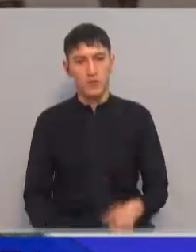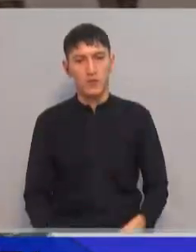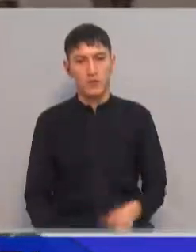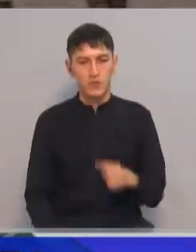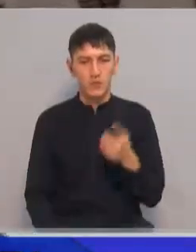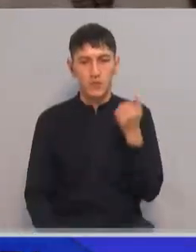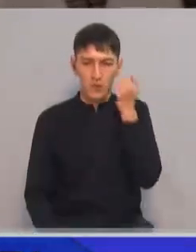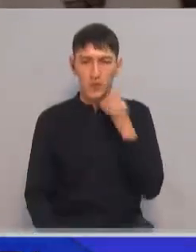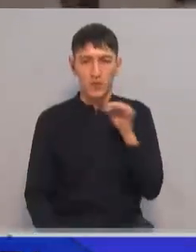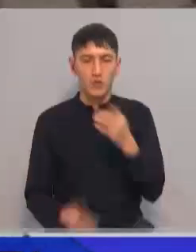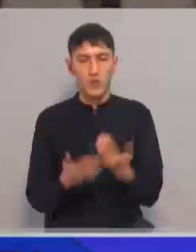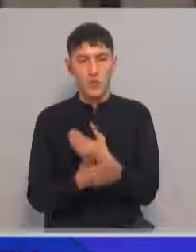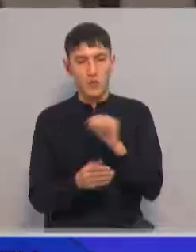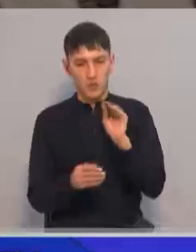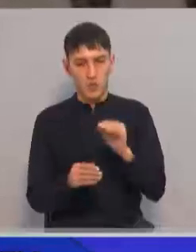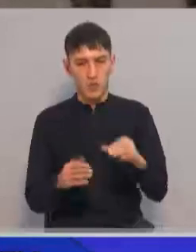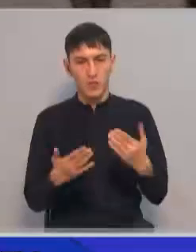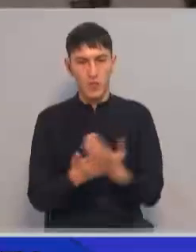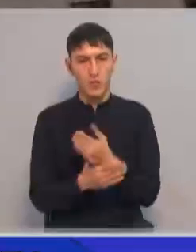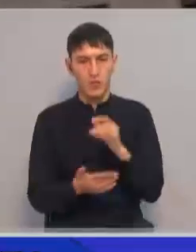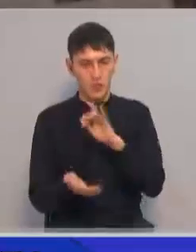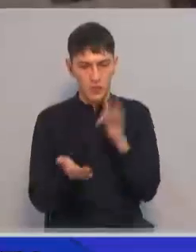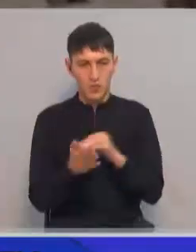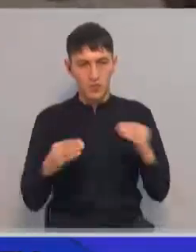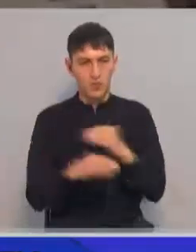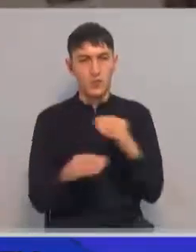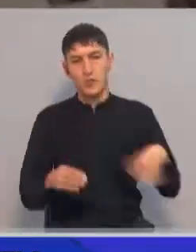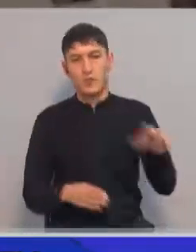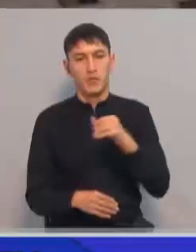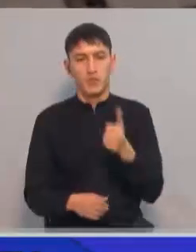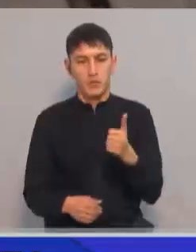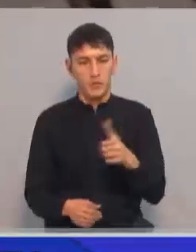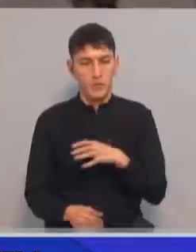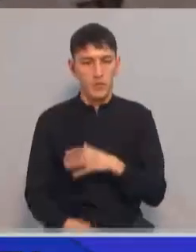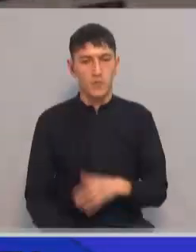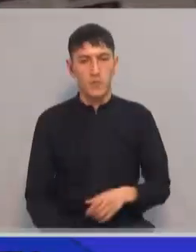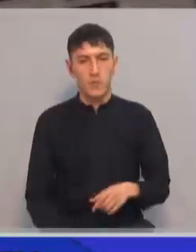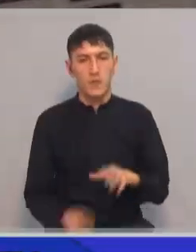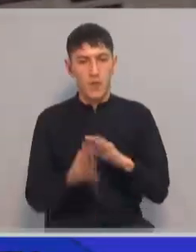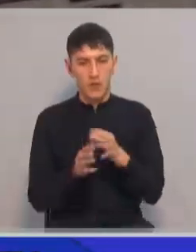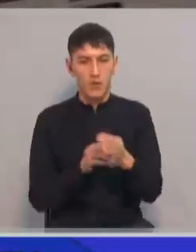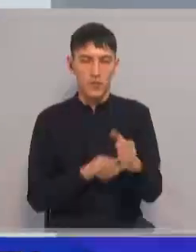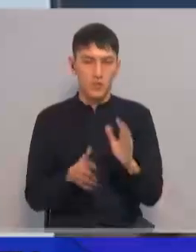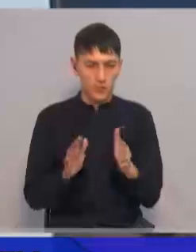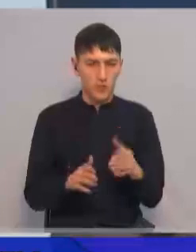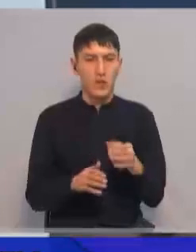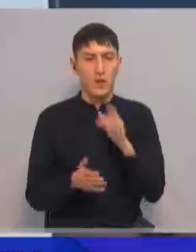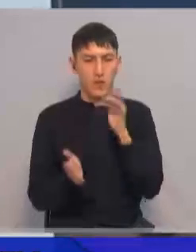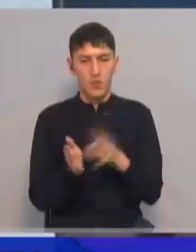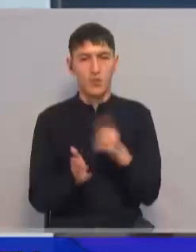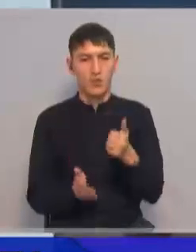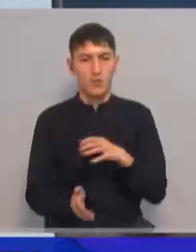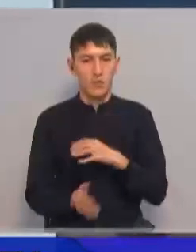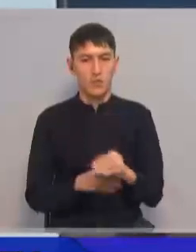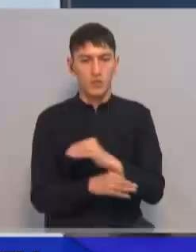Бұрынғымен салыстырғанда әлі жақсы. Бұрынғымен мына қаланша нормальный болып қалған ғой, былайша ауылды жерлер болмаса. Жақсы салынған енді,